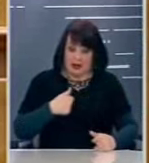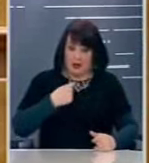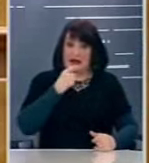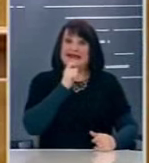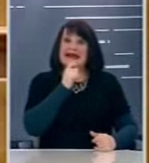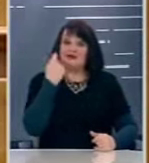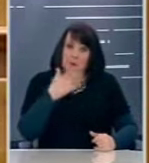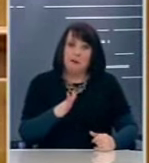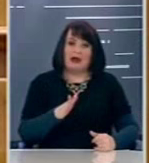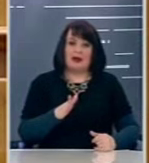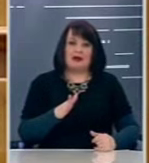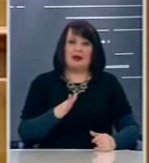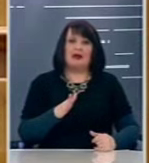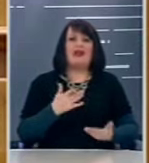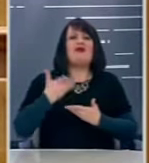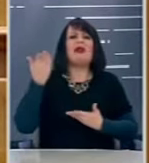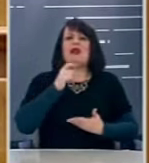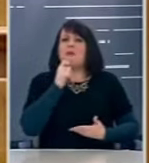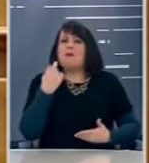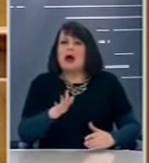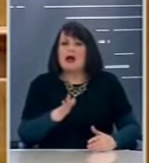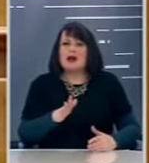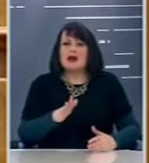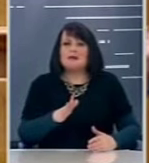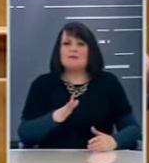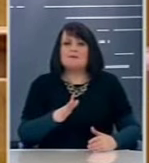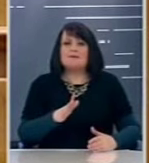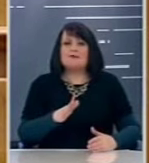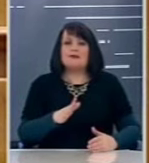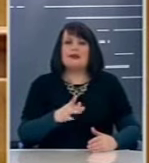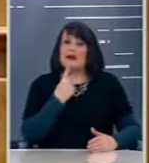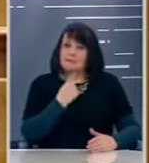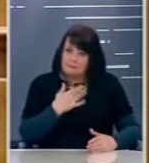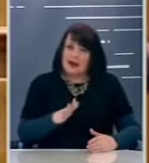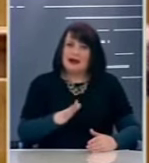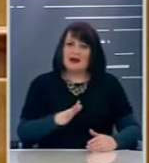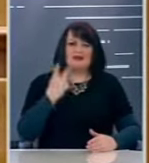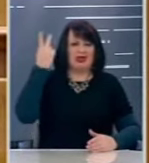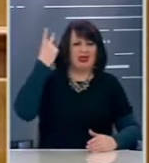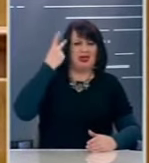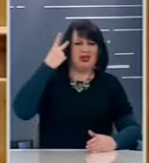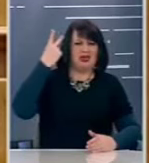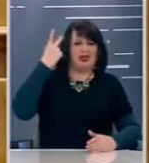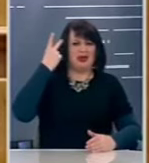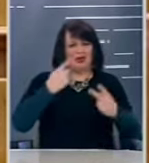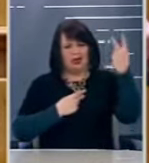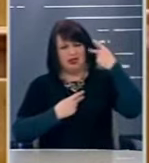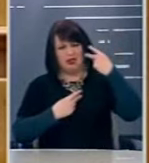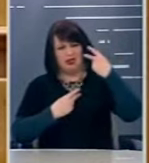συνέντευξή μου σε καθημερινή εφημερίδα, όταν το είπα εγώ αυτό, με λιδωρήσατε.